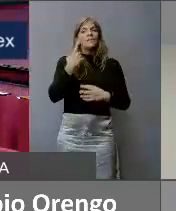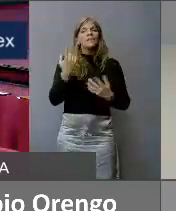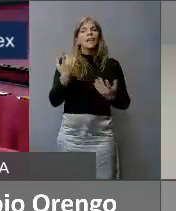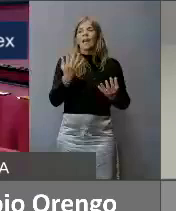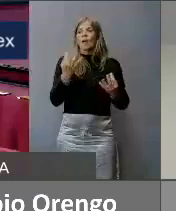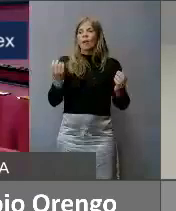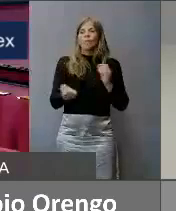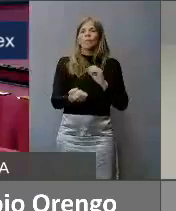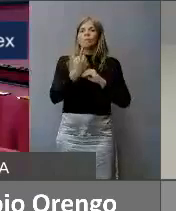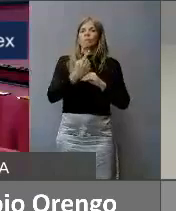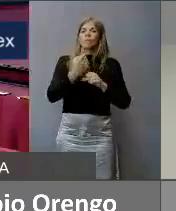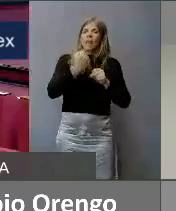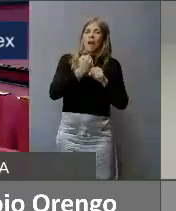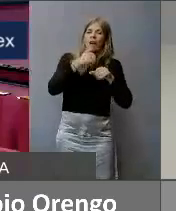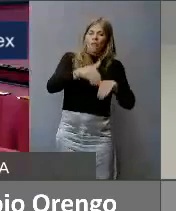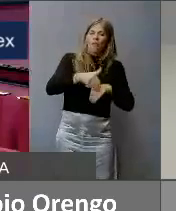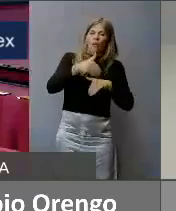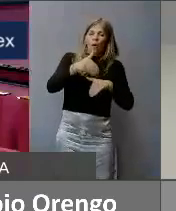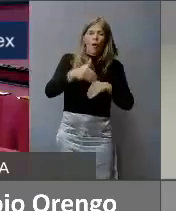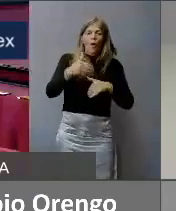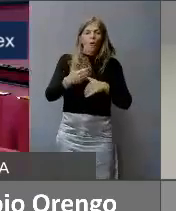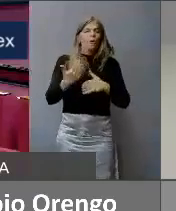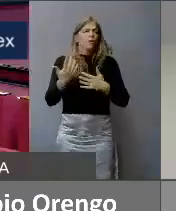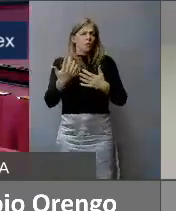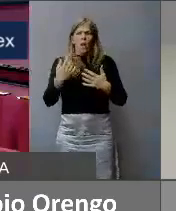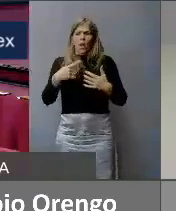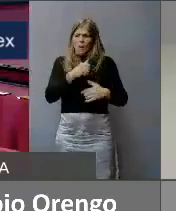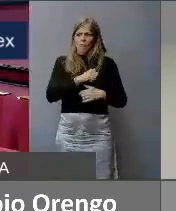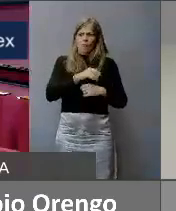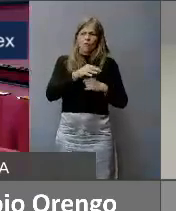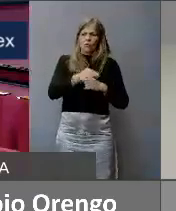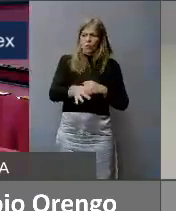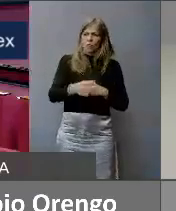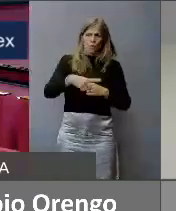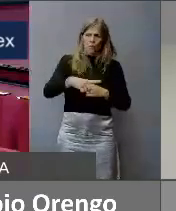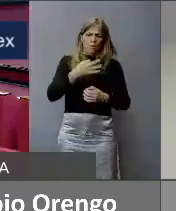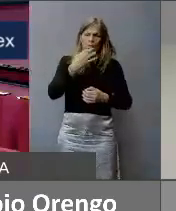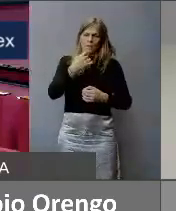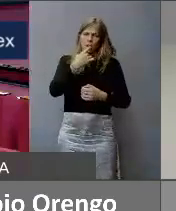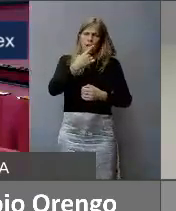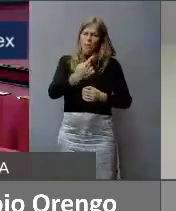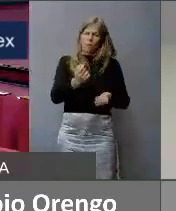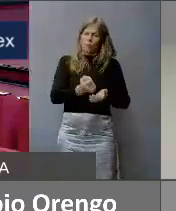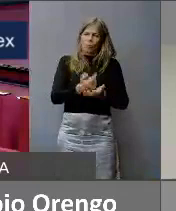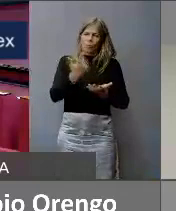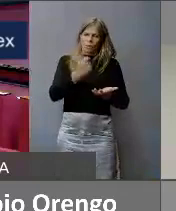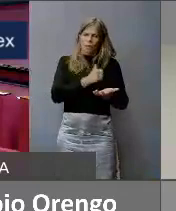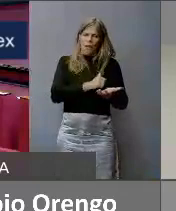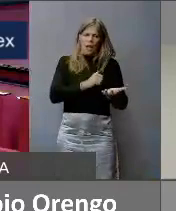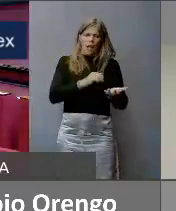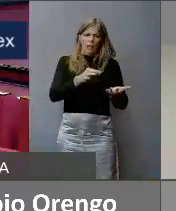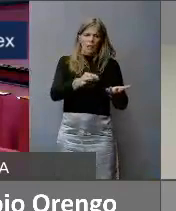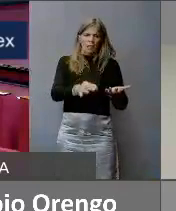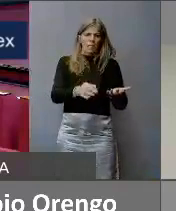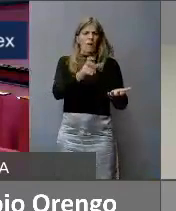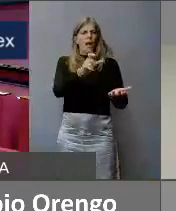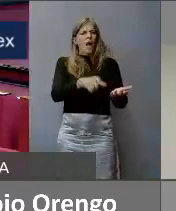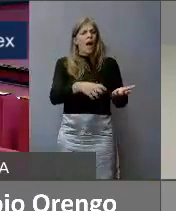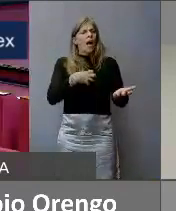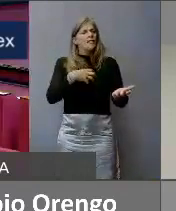importante sappiamo l'importanza municipio la sempre sottolineata l'importanza e sto parlando con la stessa de campora